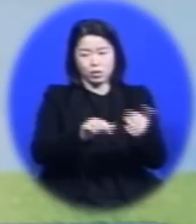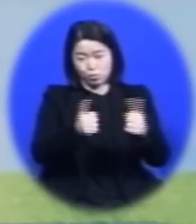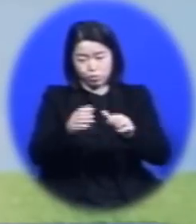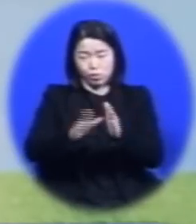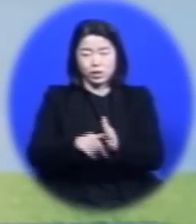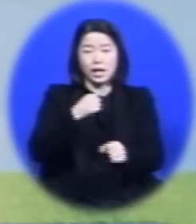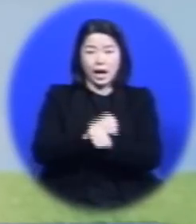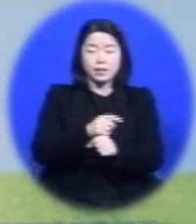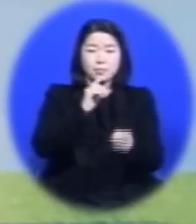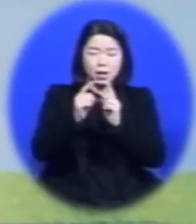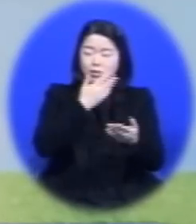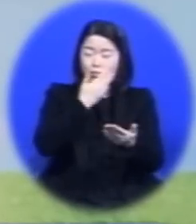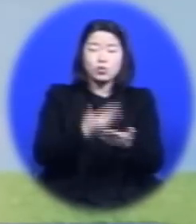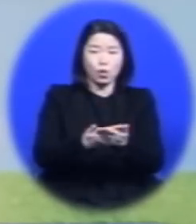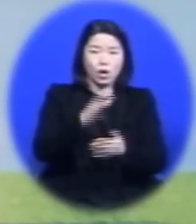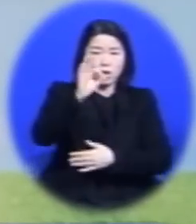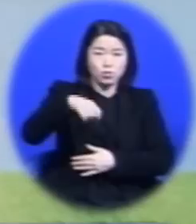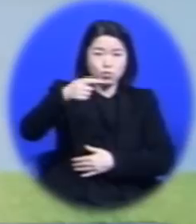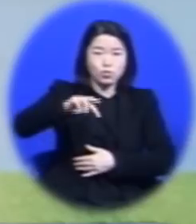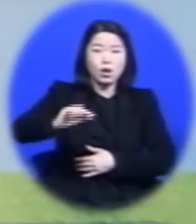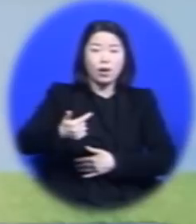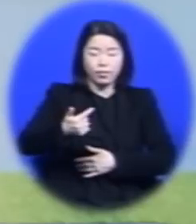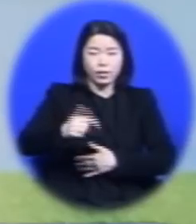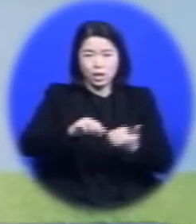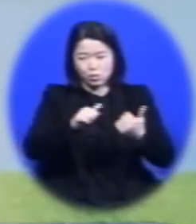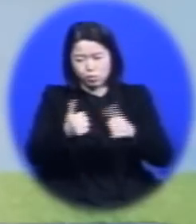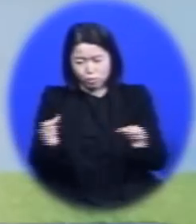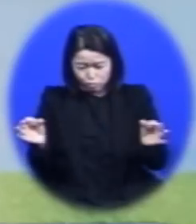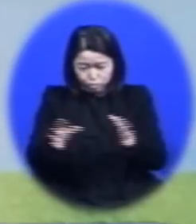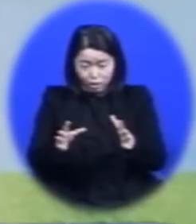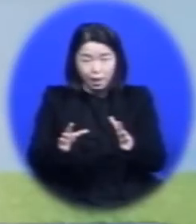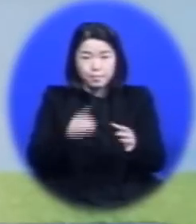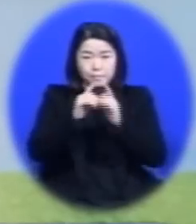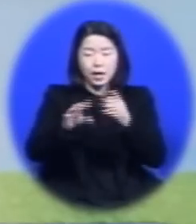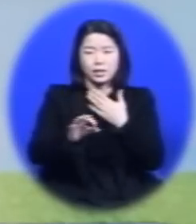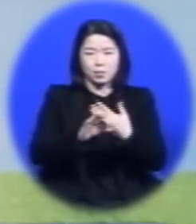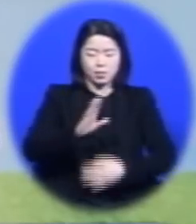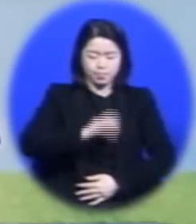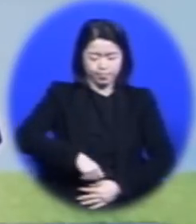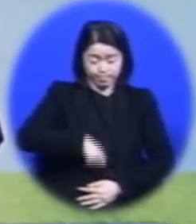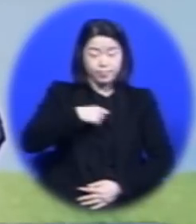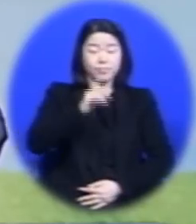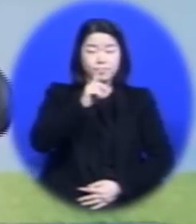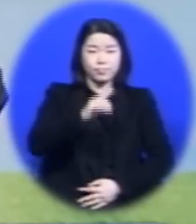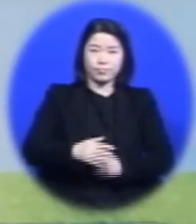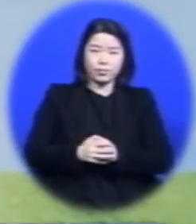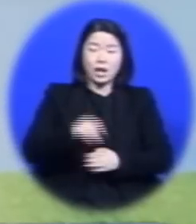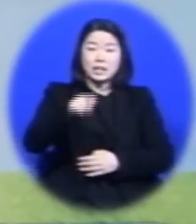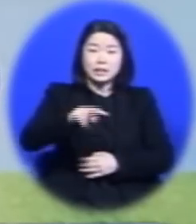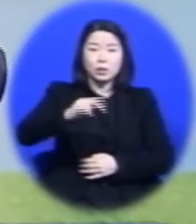말이 중요하잖아요 원이고 죽는 순간에 했다면 정직한 이야기죠